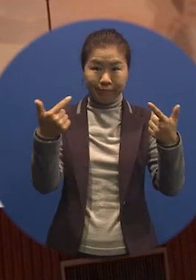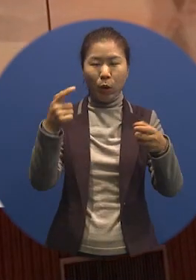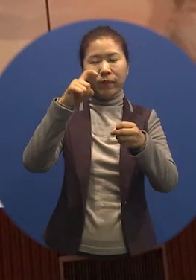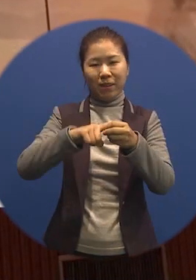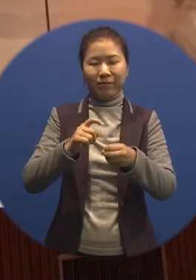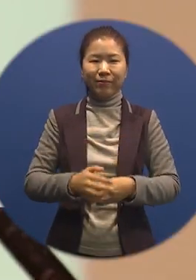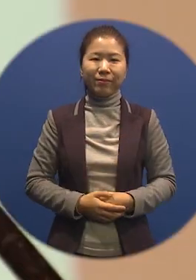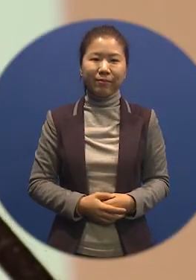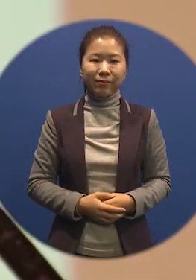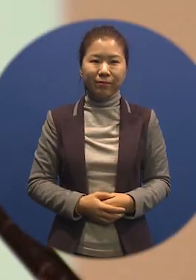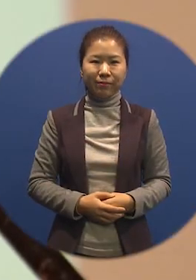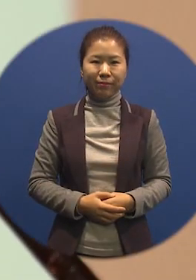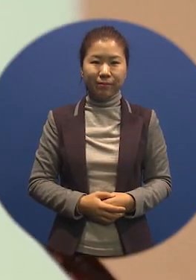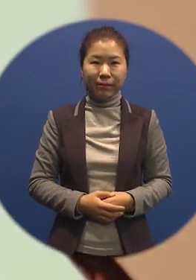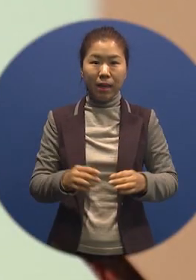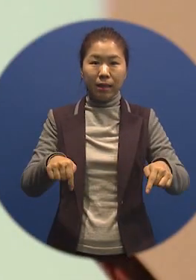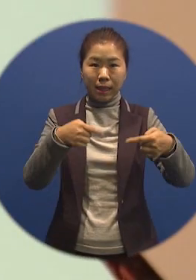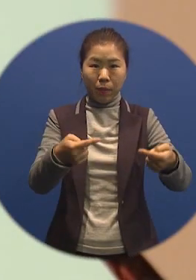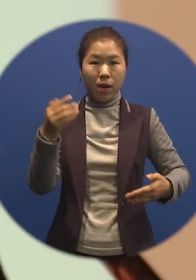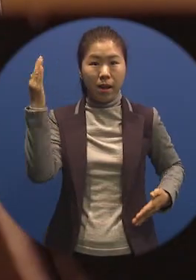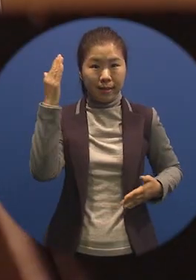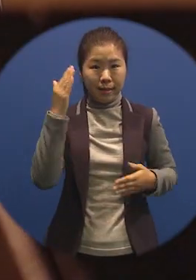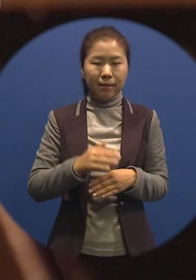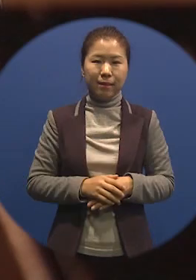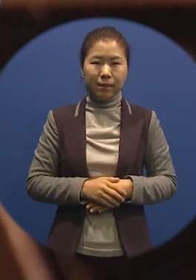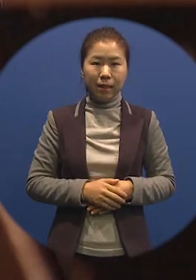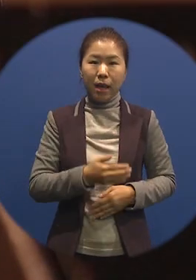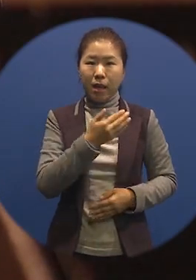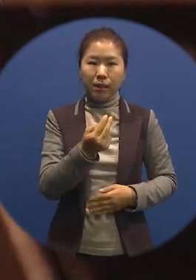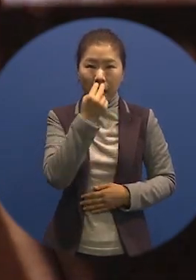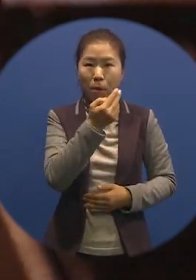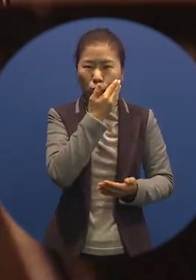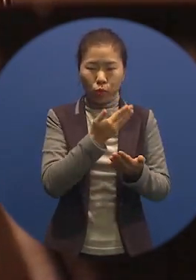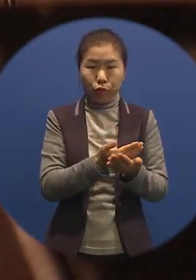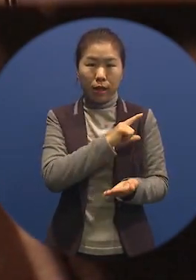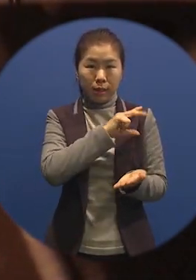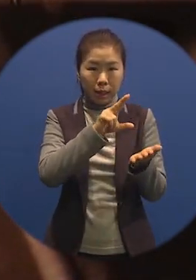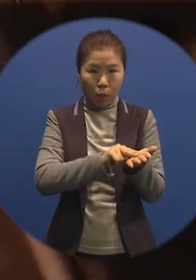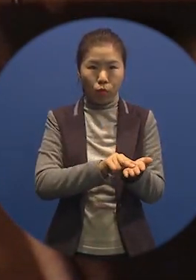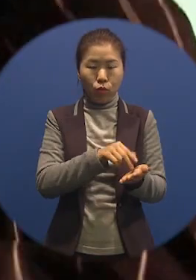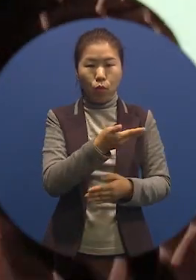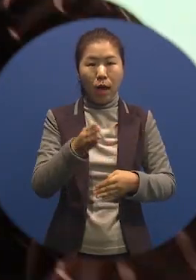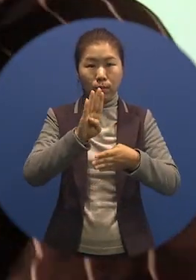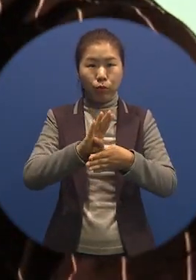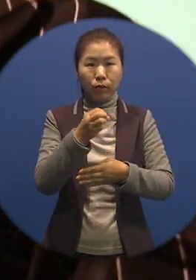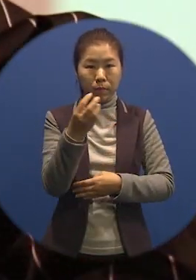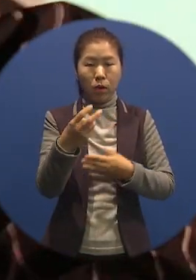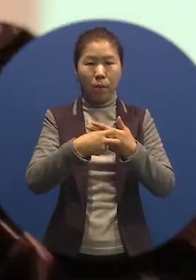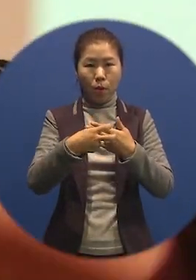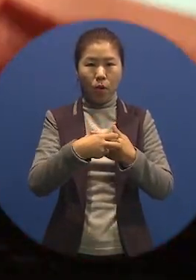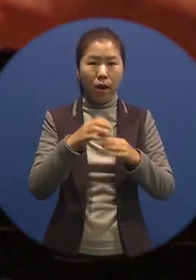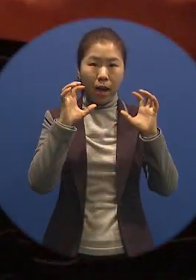위해 마련됐는데요. 이날 참여한 청소년들은 청소년 생명 존중에 대한 주제로 강북